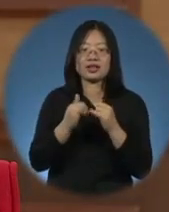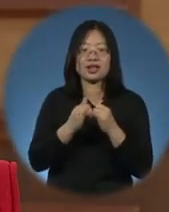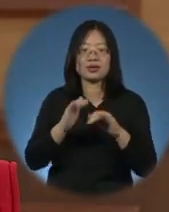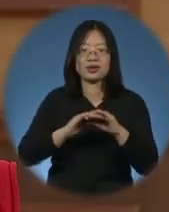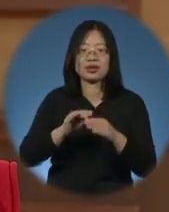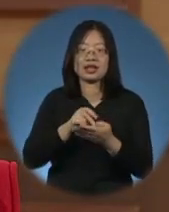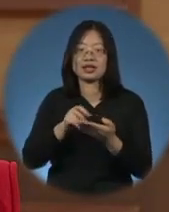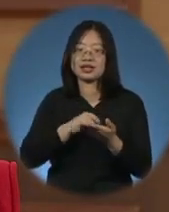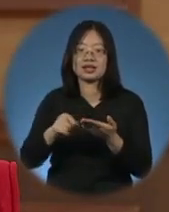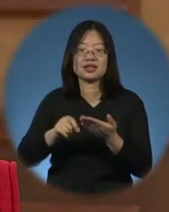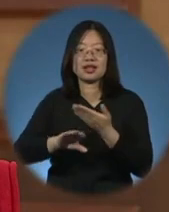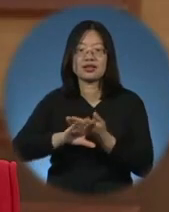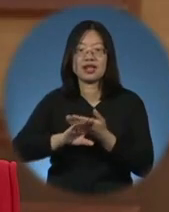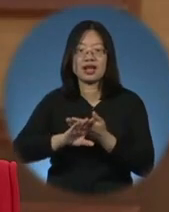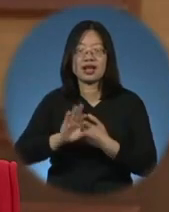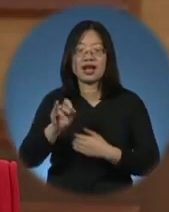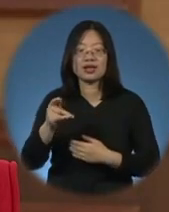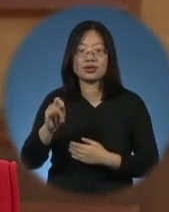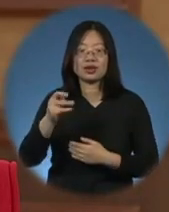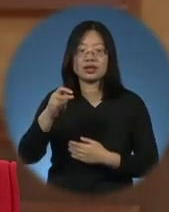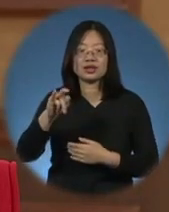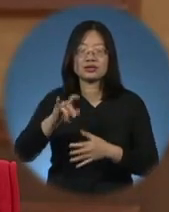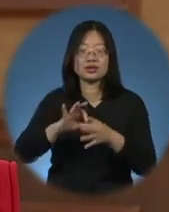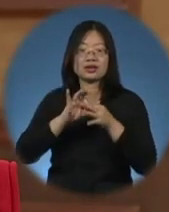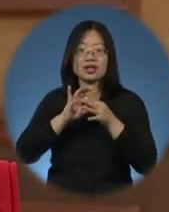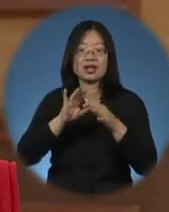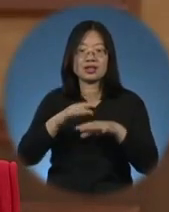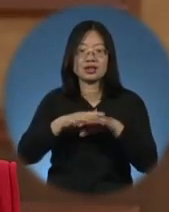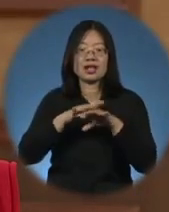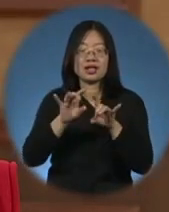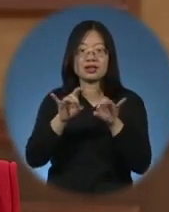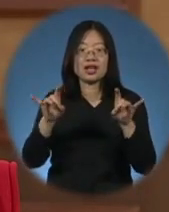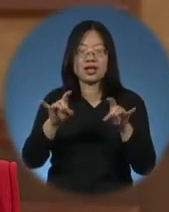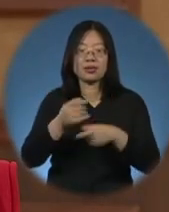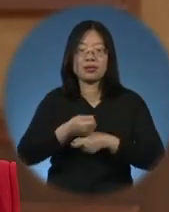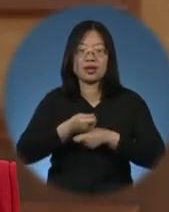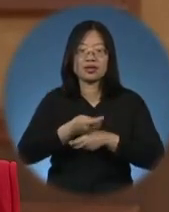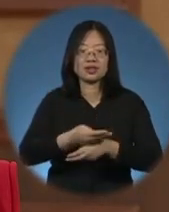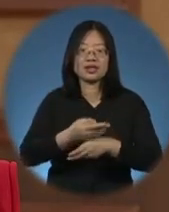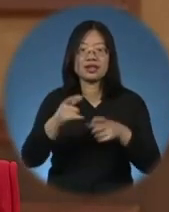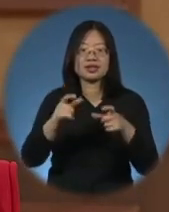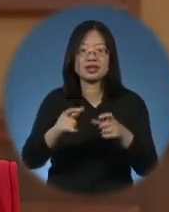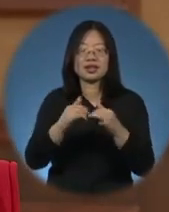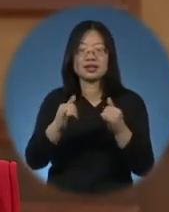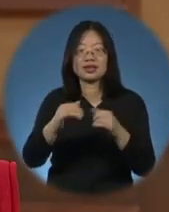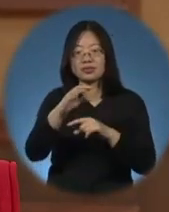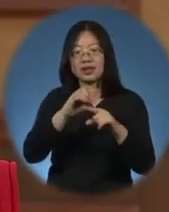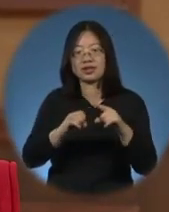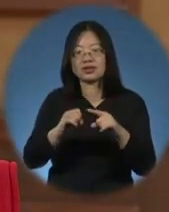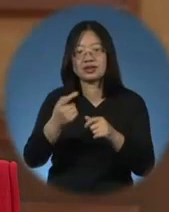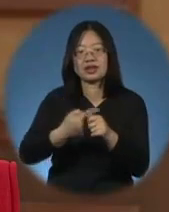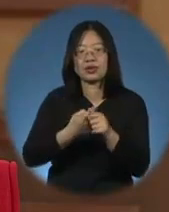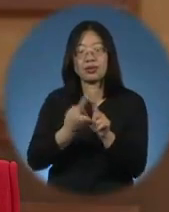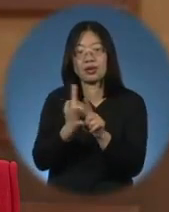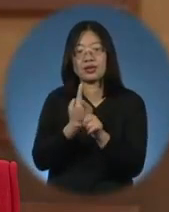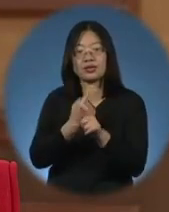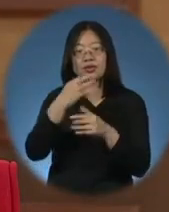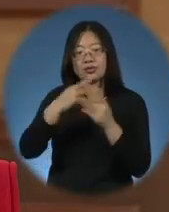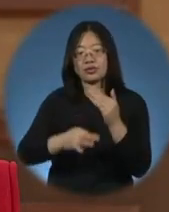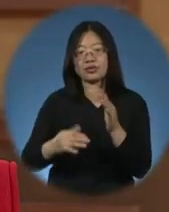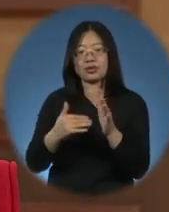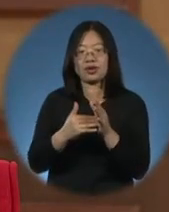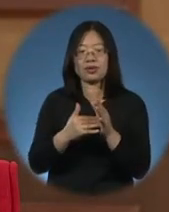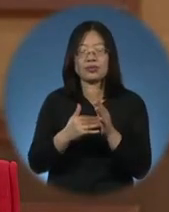사람이 손으로 그리는 건 아니고요. 예. 그 알고리즘을 통해서 지도를 각 지역의 면적이 그 지역의 인구에 비례하도록 자동으로 바꾸는 프로그램인